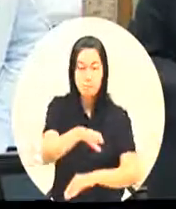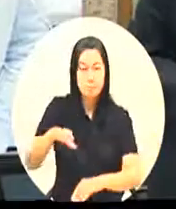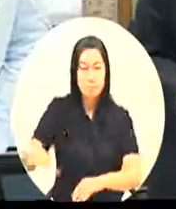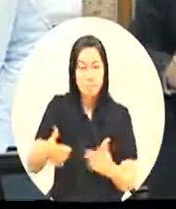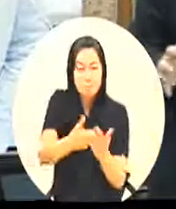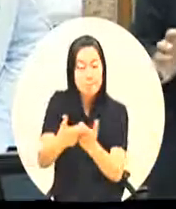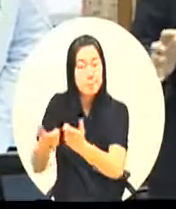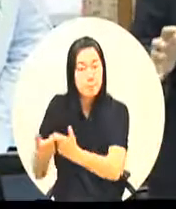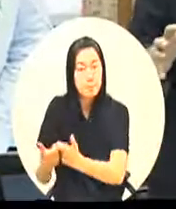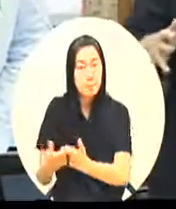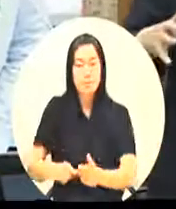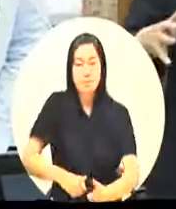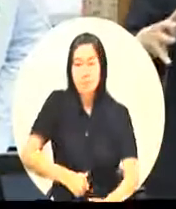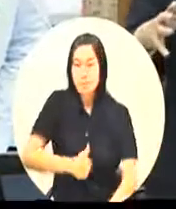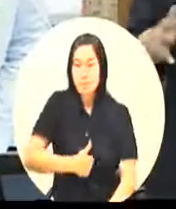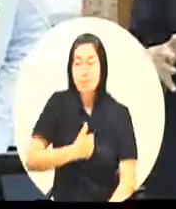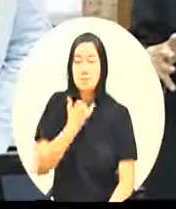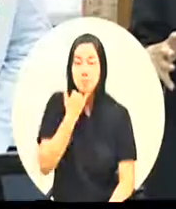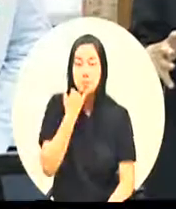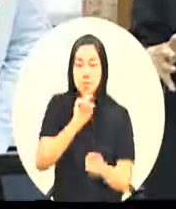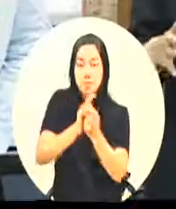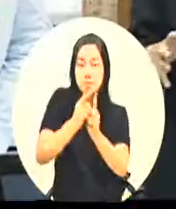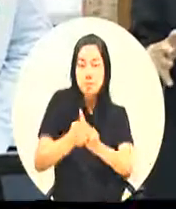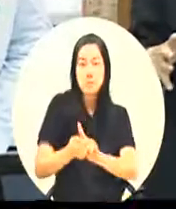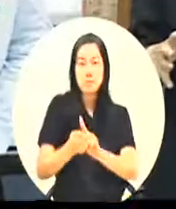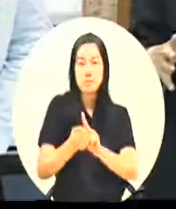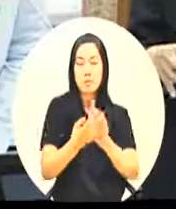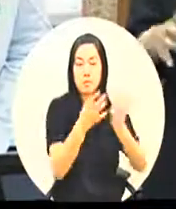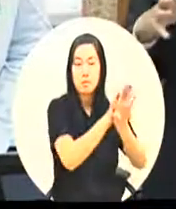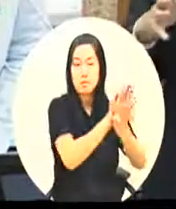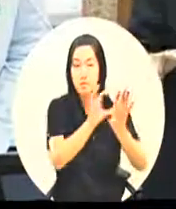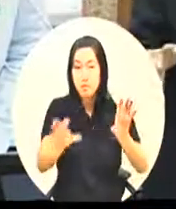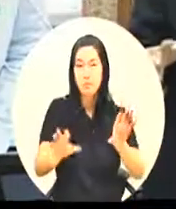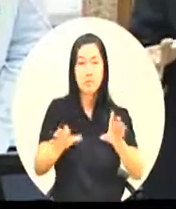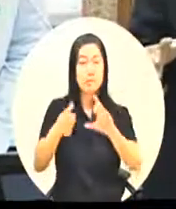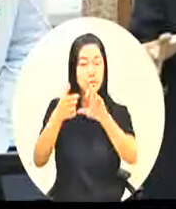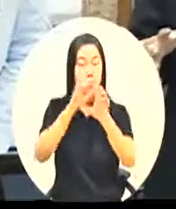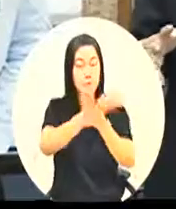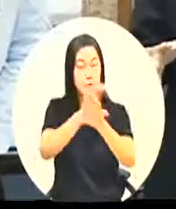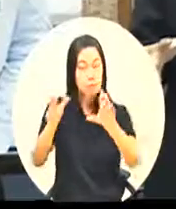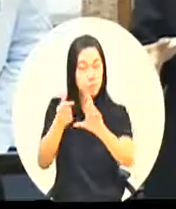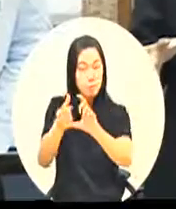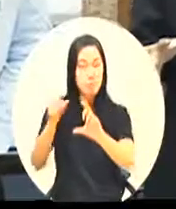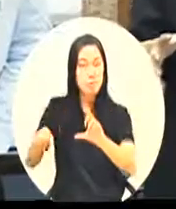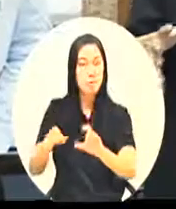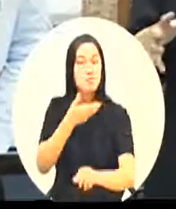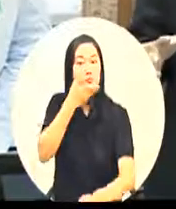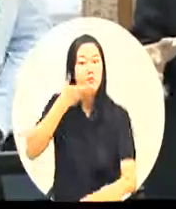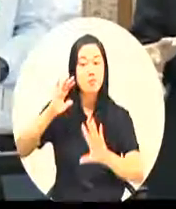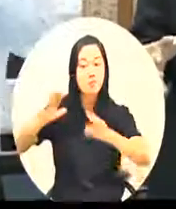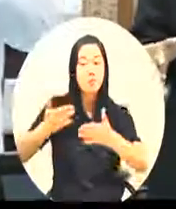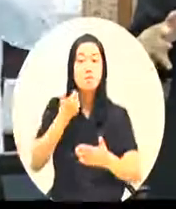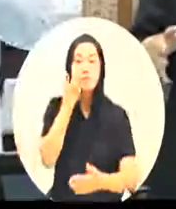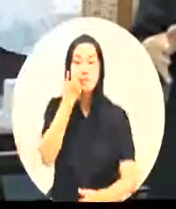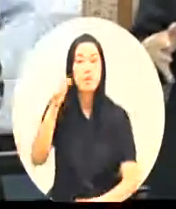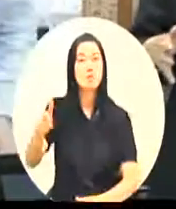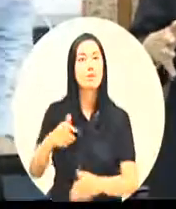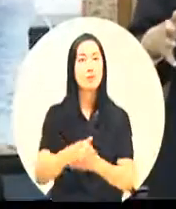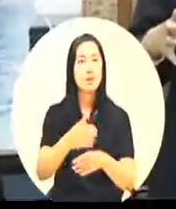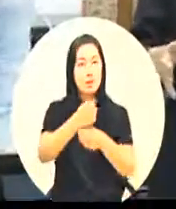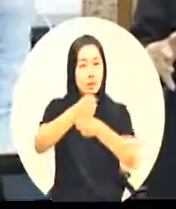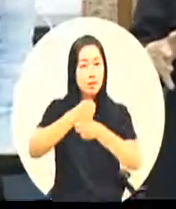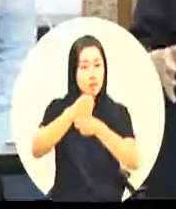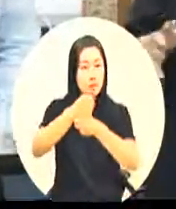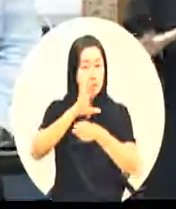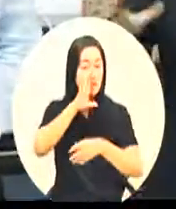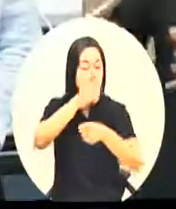之下，真的可以作为一个示范区。这个示范区当然受益的一定是哈马星社区，我们也希望透过这